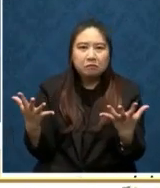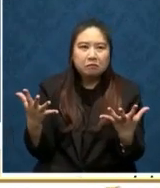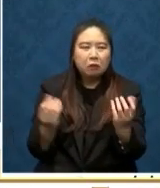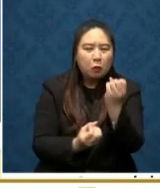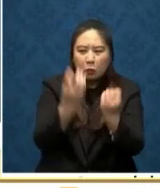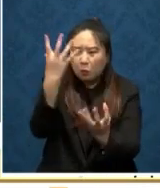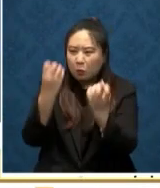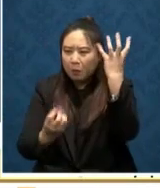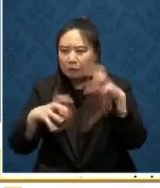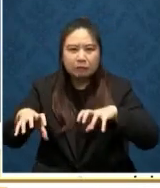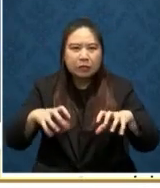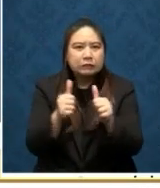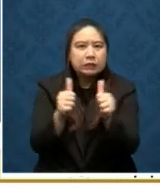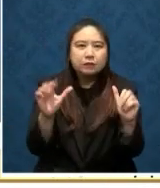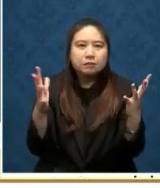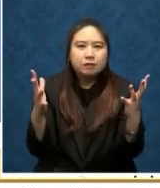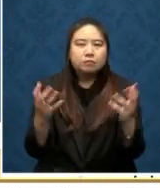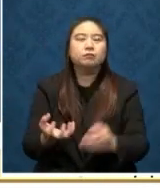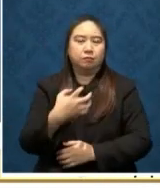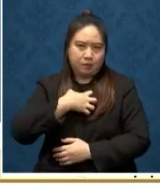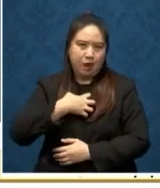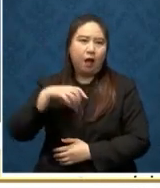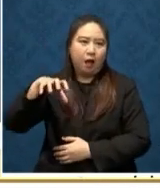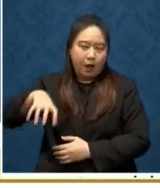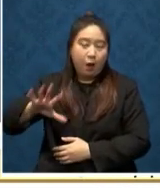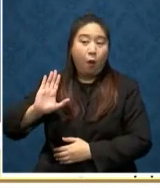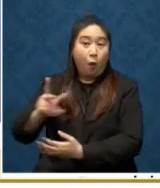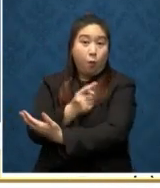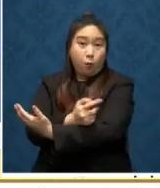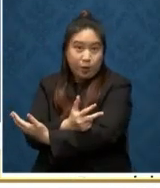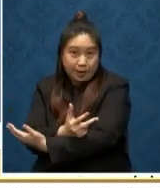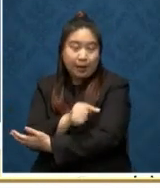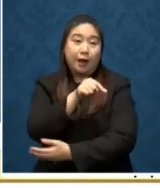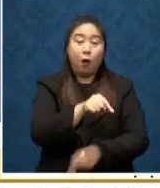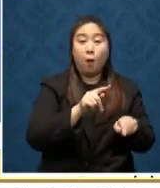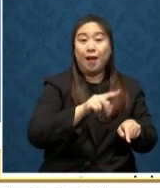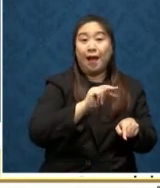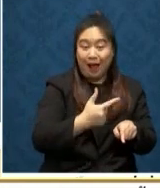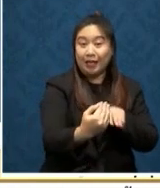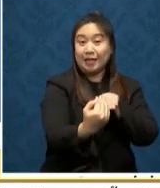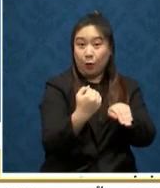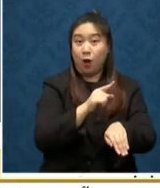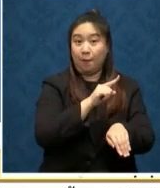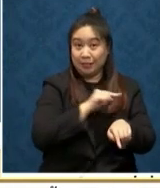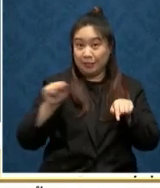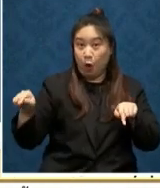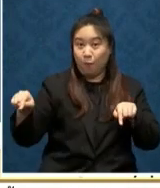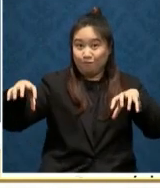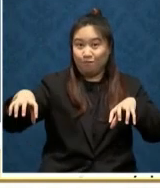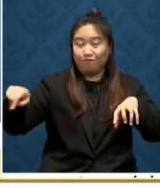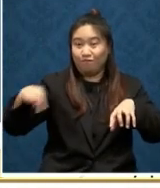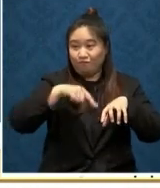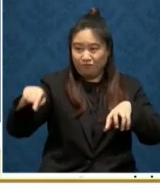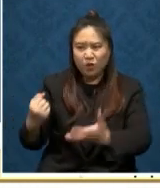อยากใหหนอยงานแวงข้างหวงฟูเกตและแหวงทางหลวฟังา ที่แบที่ชอบทนนซัทางของทหวฟังา